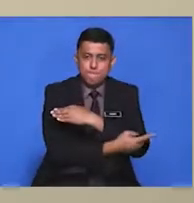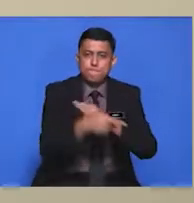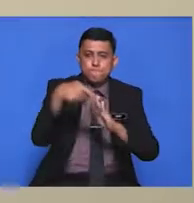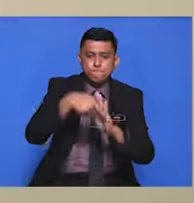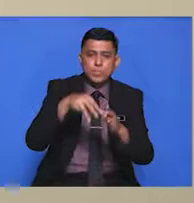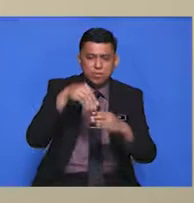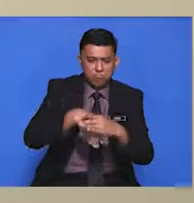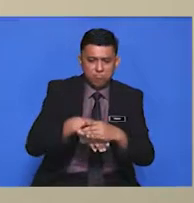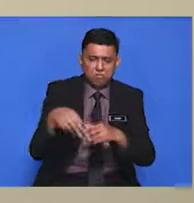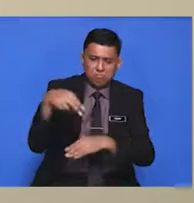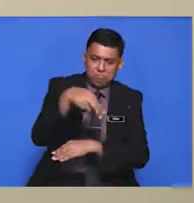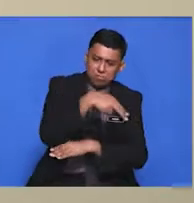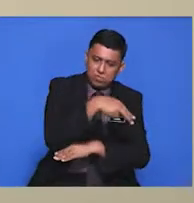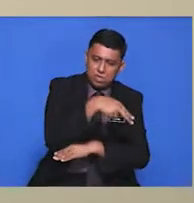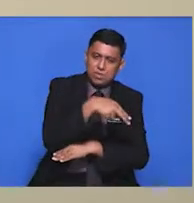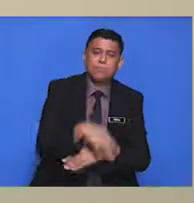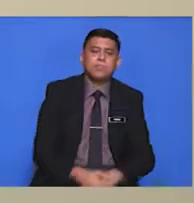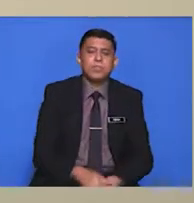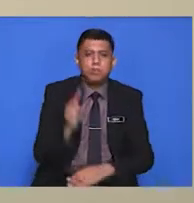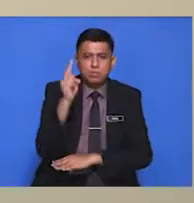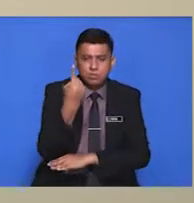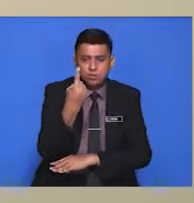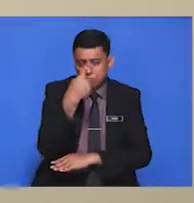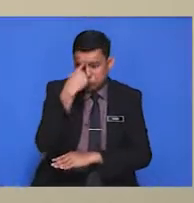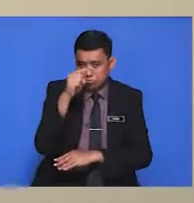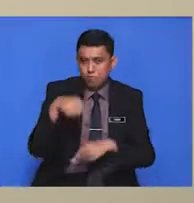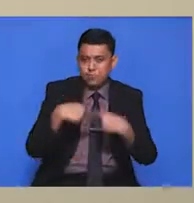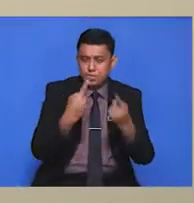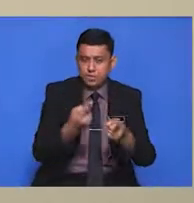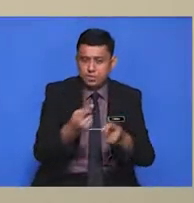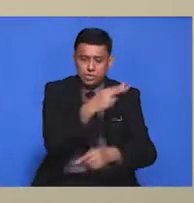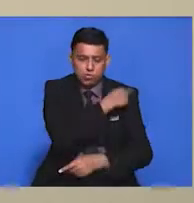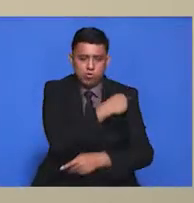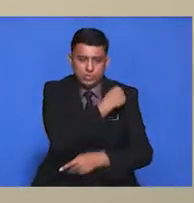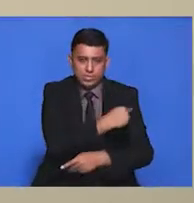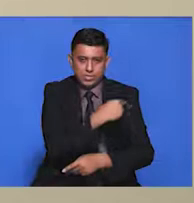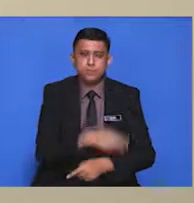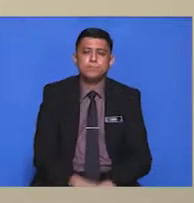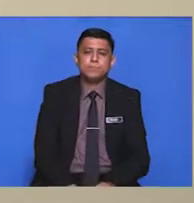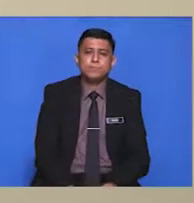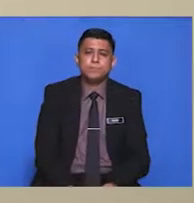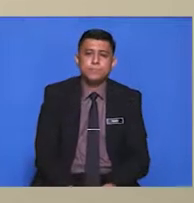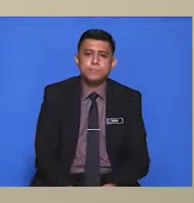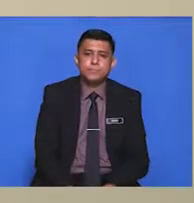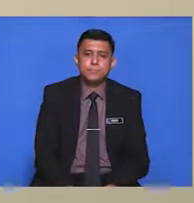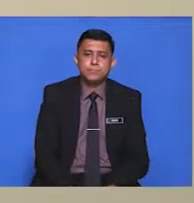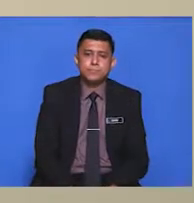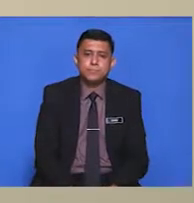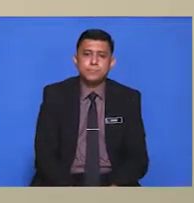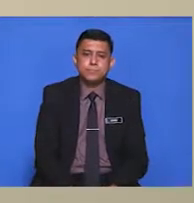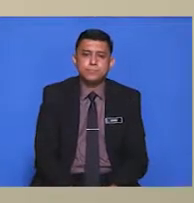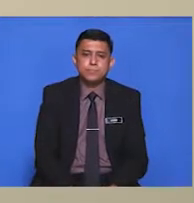stesen kereta api untuk ke bandar bagi mendapatkan rawatan anaknya Jini yang sedang sakit.